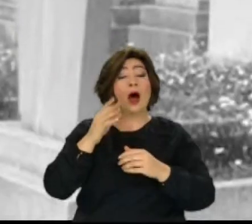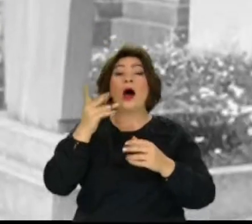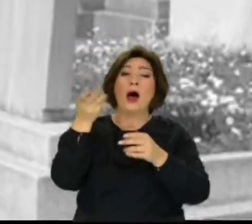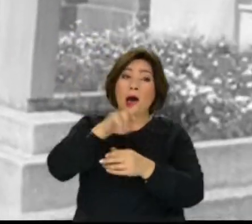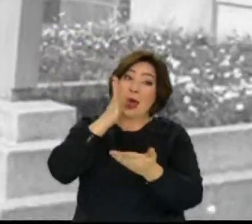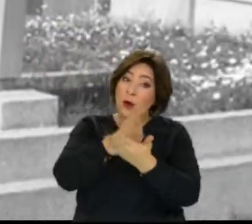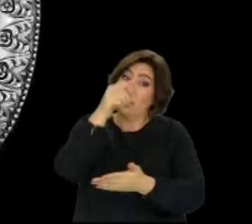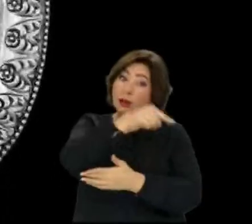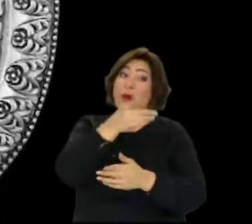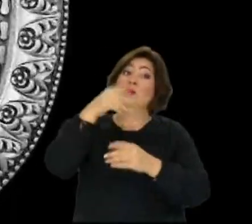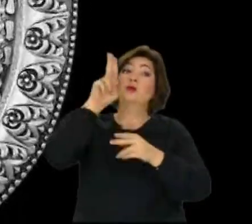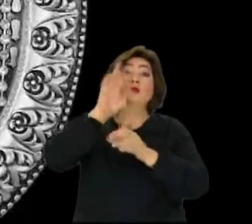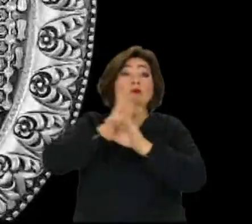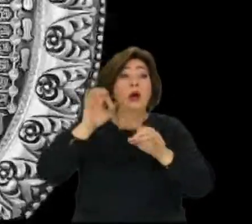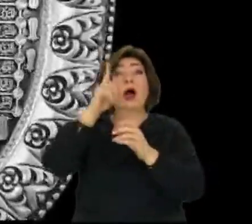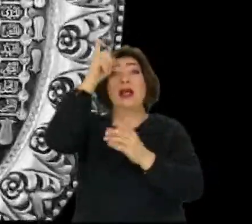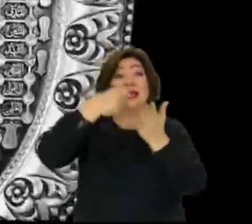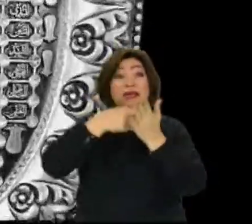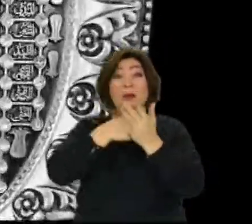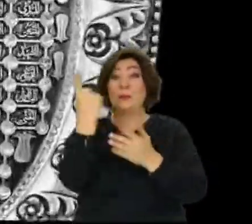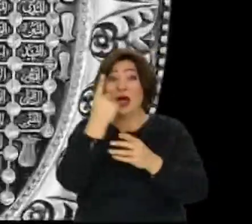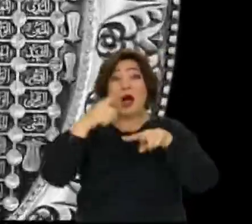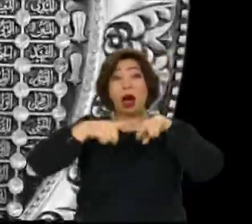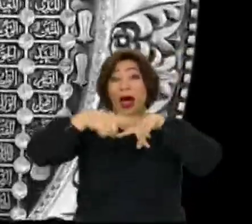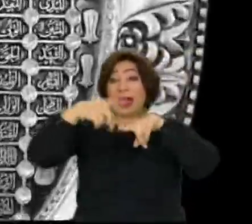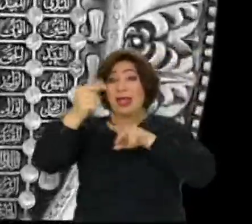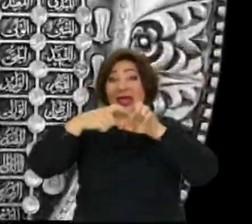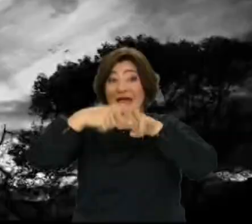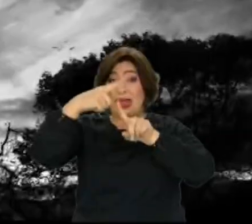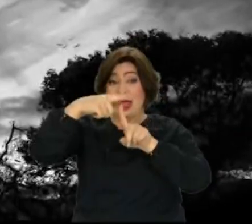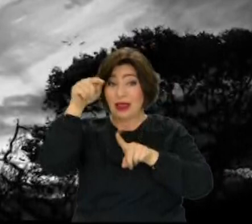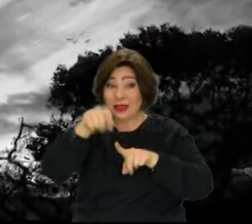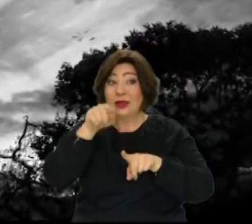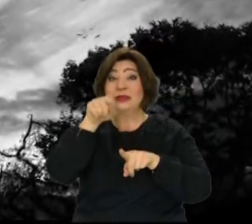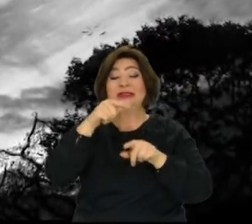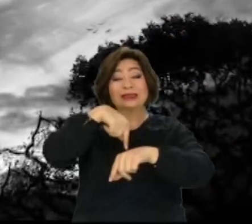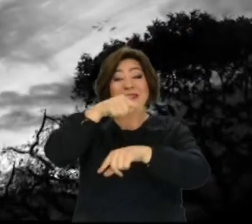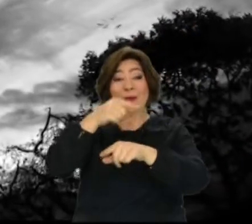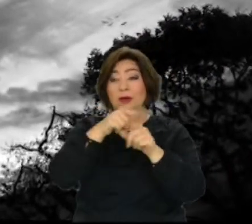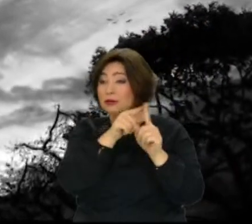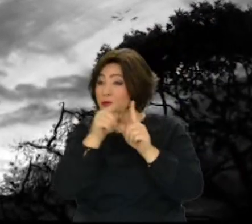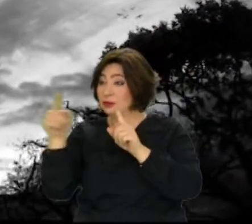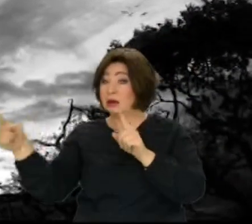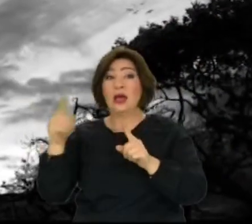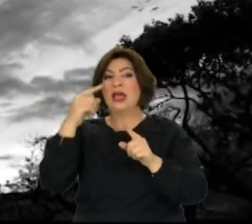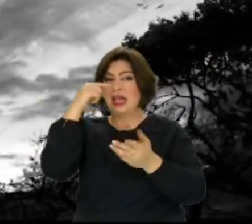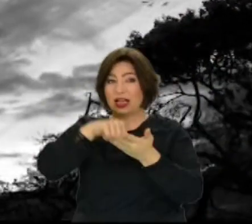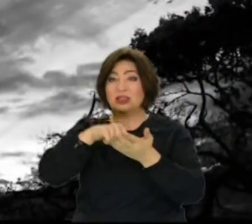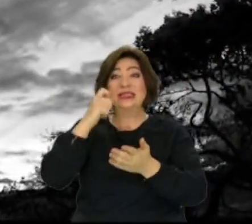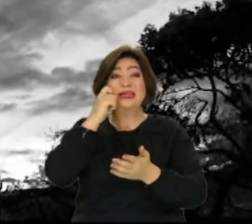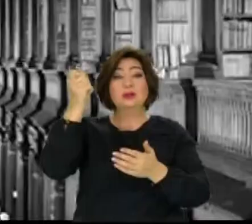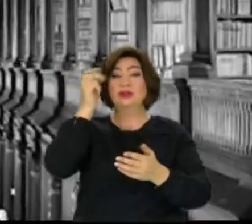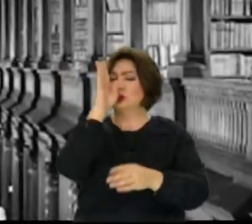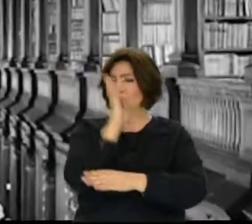ölümden sonraki sonsuz hayattır. Allah'ın isimlerinden de biri olan ahir, sonu olmayan anlamına gelmektedir. Semavi dinlerin hepsinde bulunan ahiret inancı İslam'ın